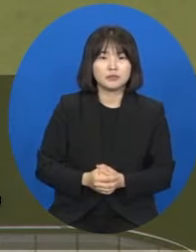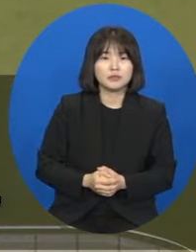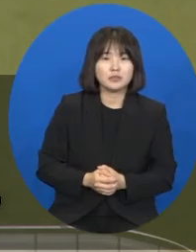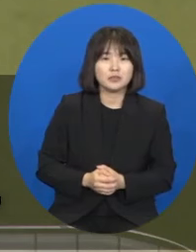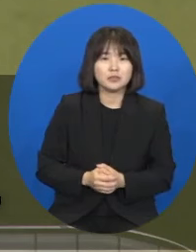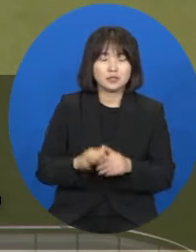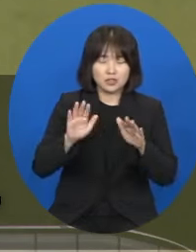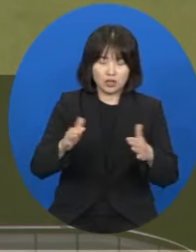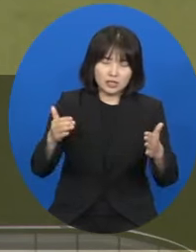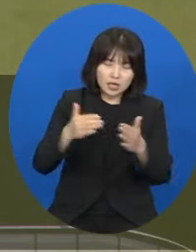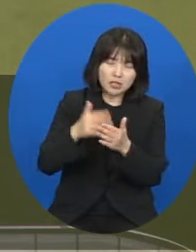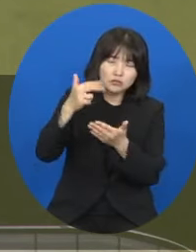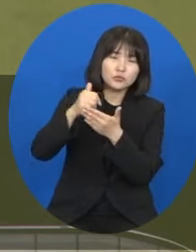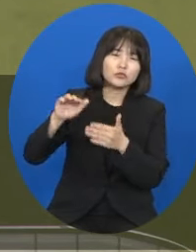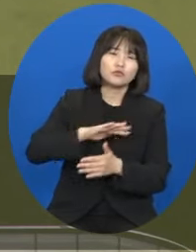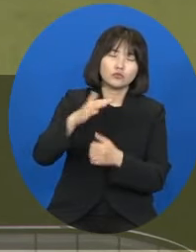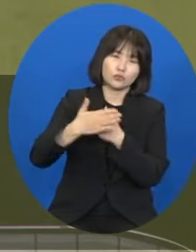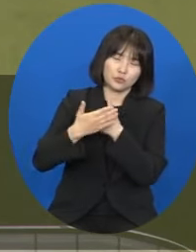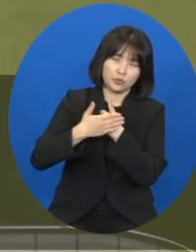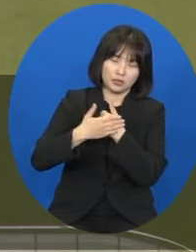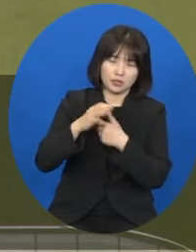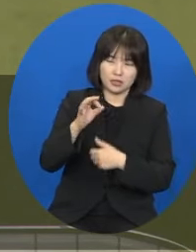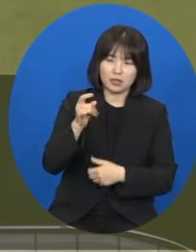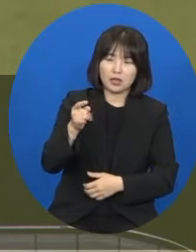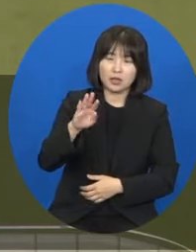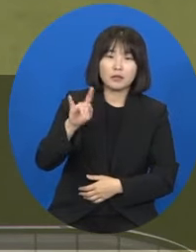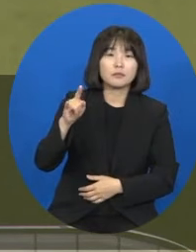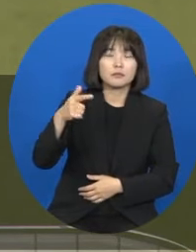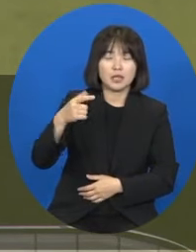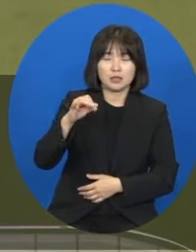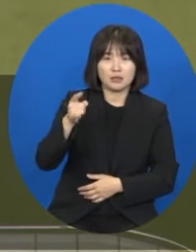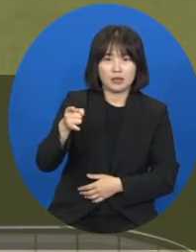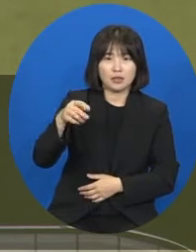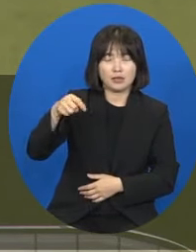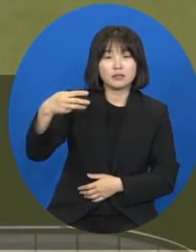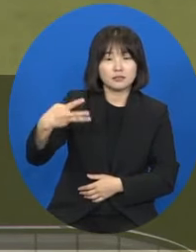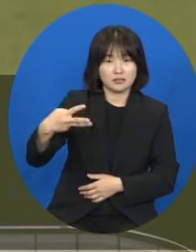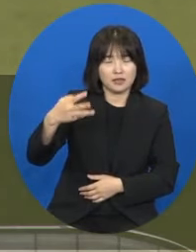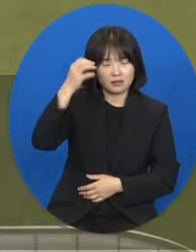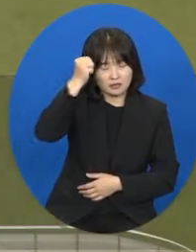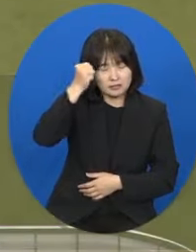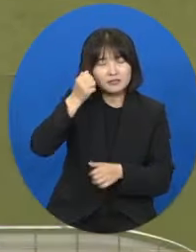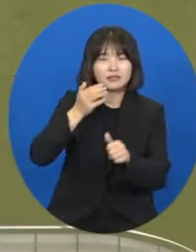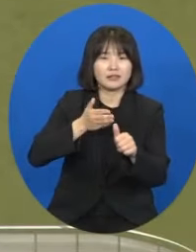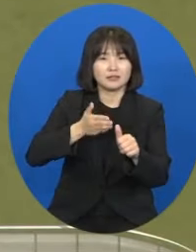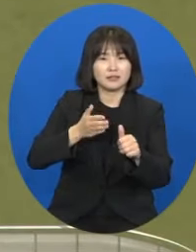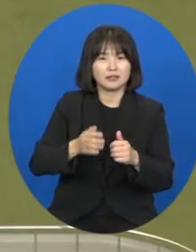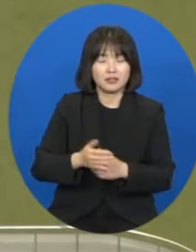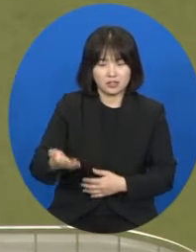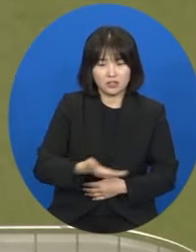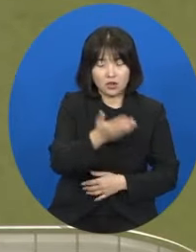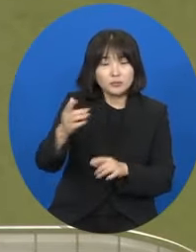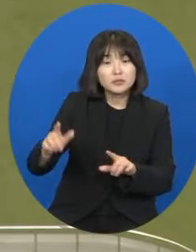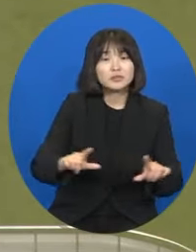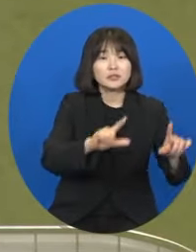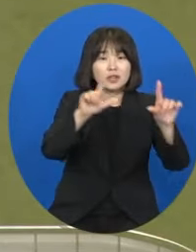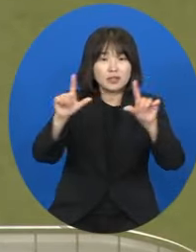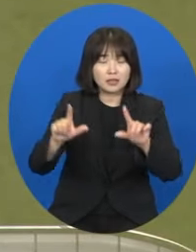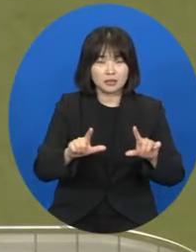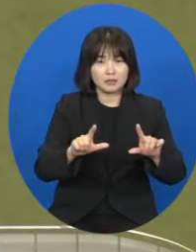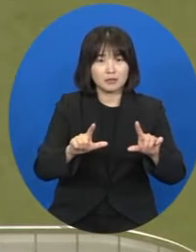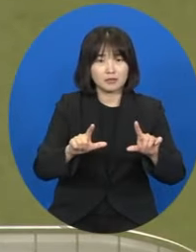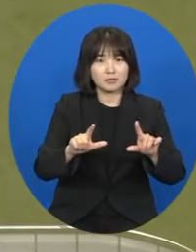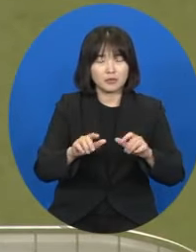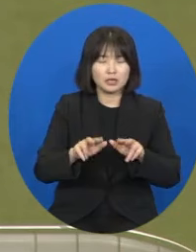주님께서 우리를 도와주셨다, 에벤에셀이라고 이제 기억하자는 거예요. 여러분들 삶에 이 에벤에셀의 어떤